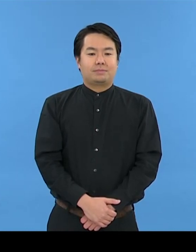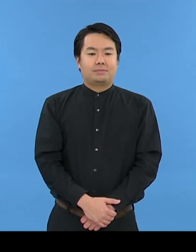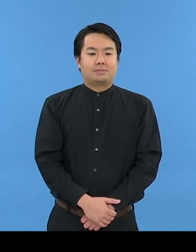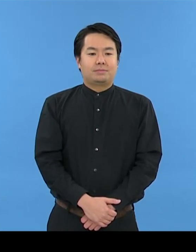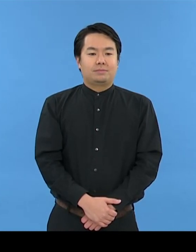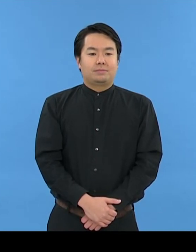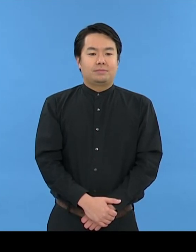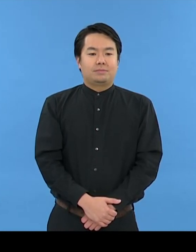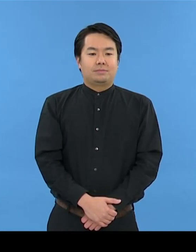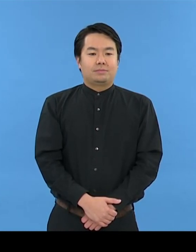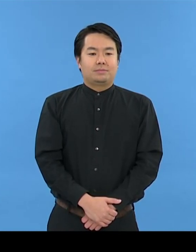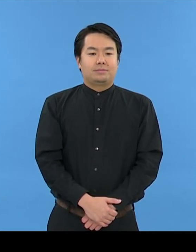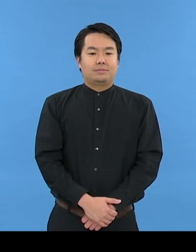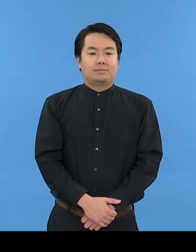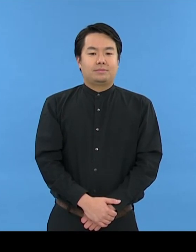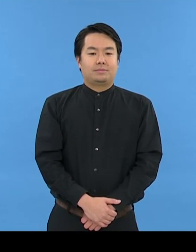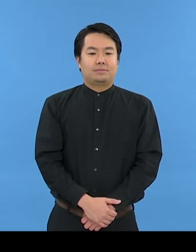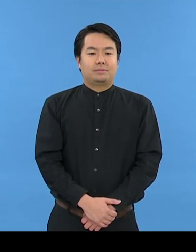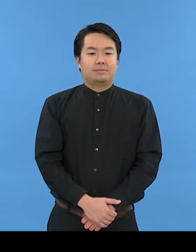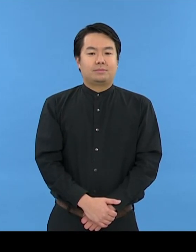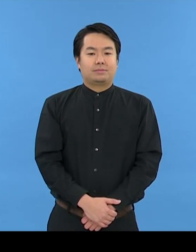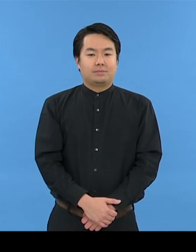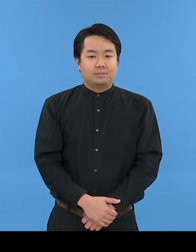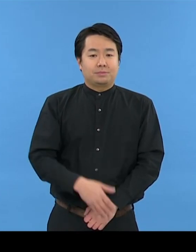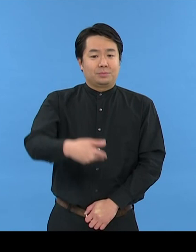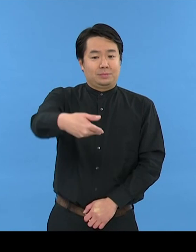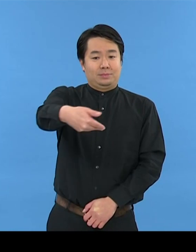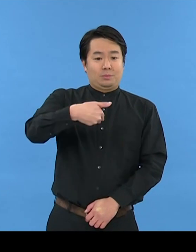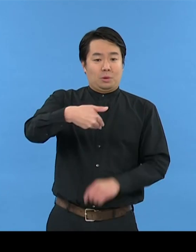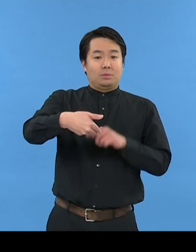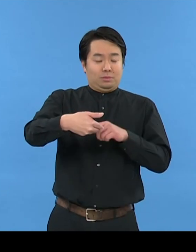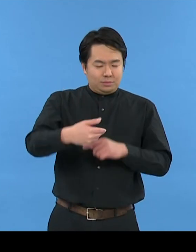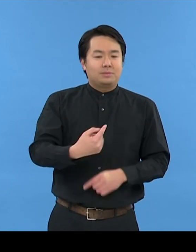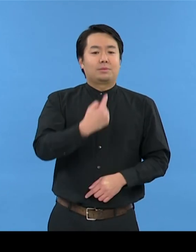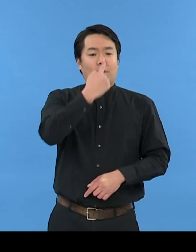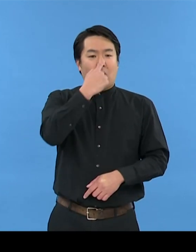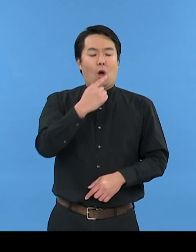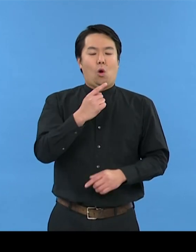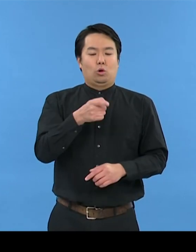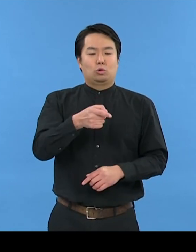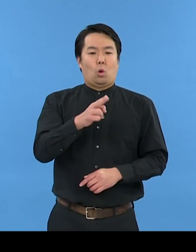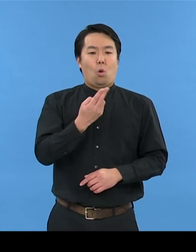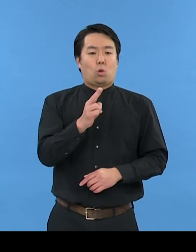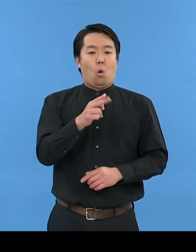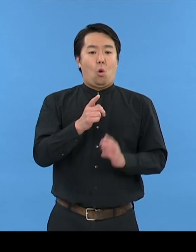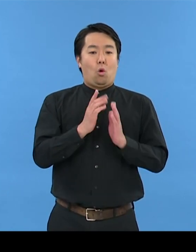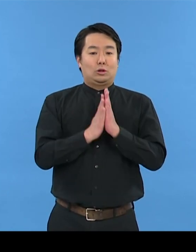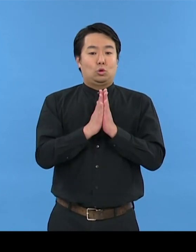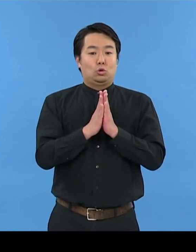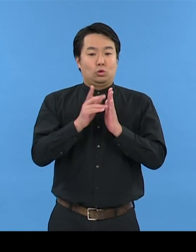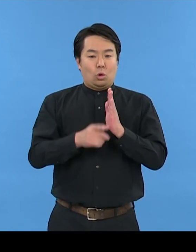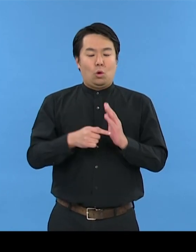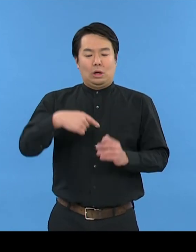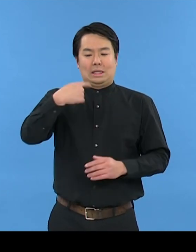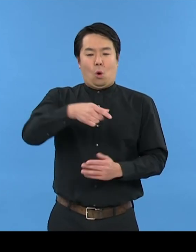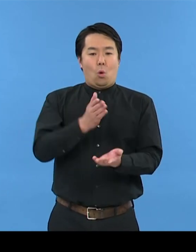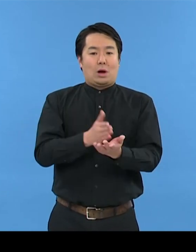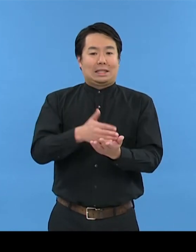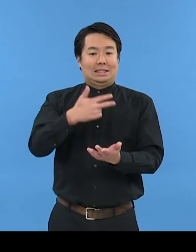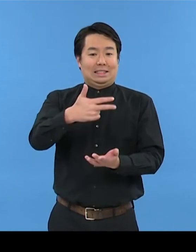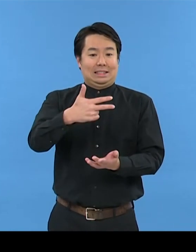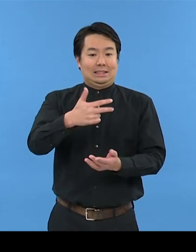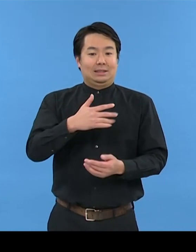ますあのこれご質問いただいた方はあの私が曹洞宗の教会